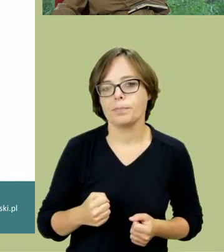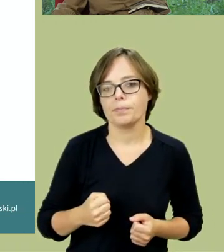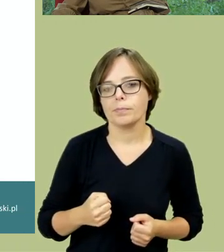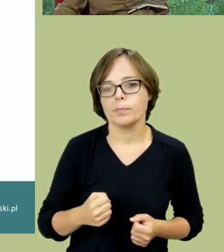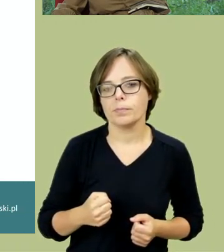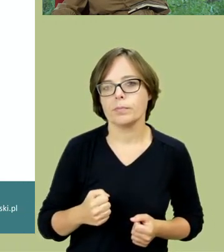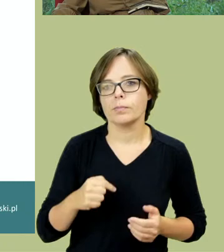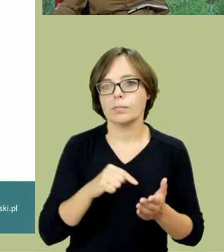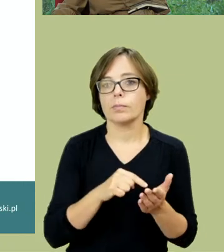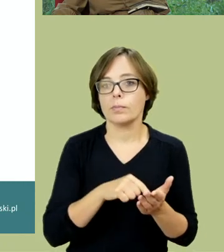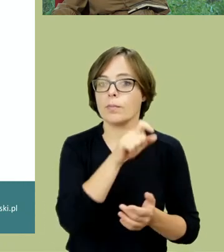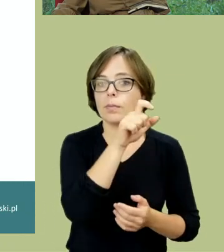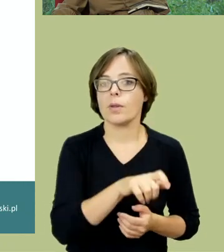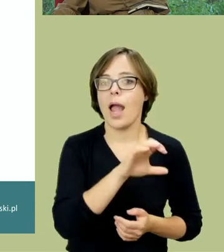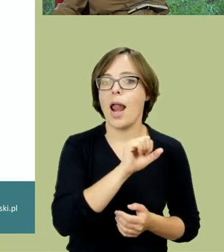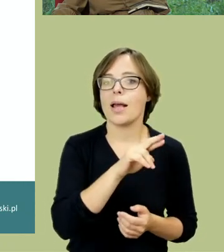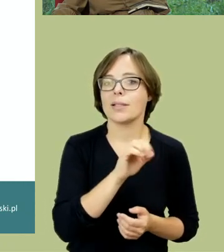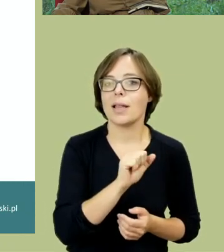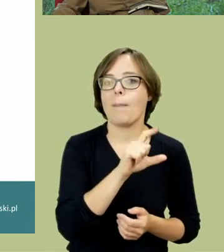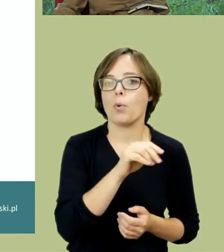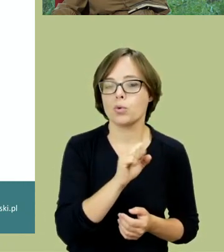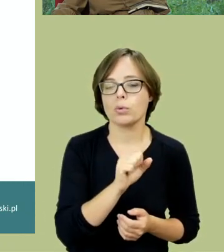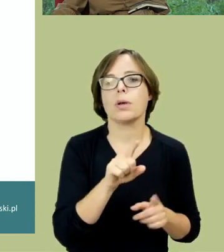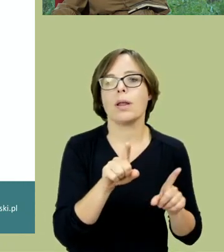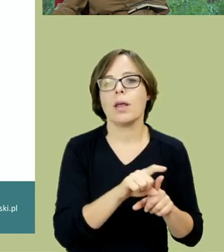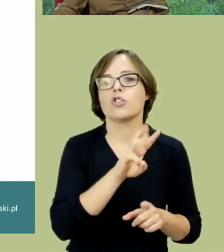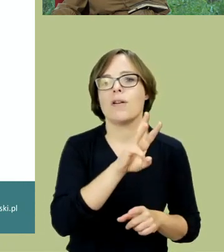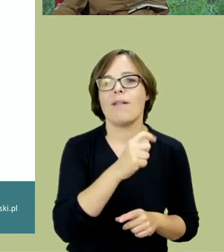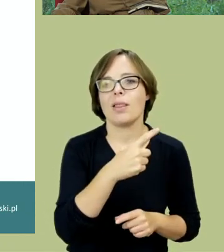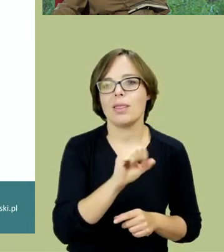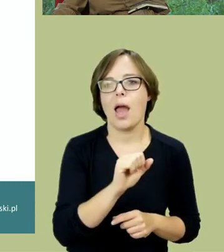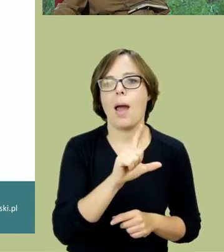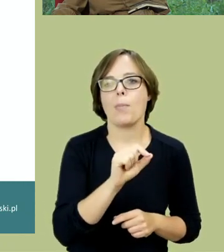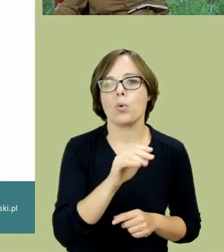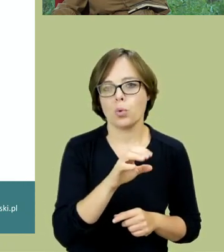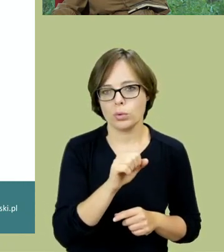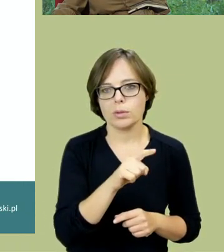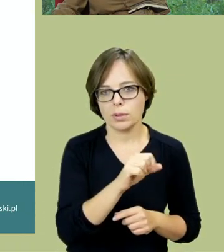na którym Aleksandra Piłsudska i Wanda Piłsudska